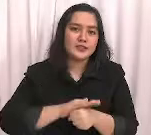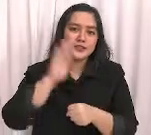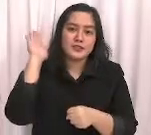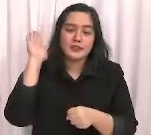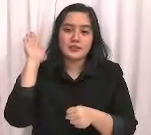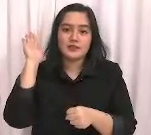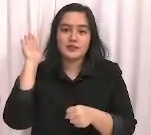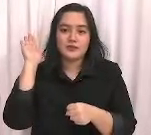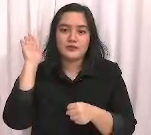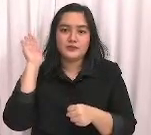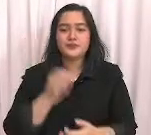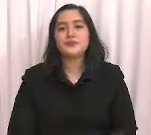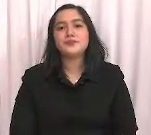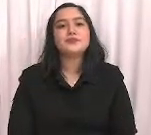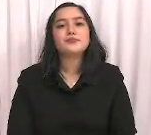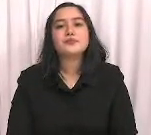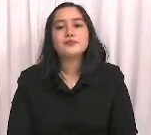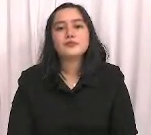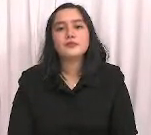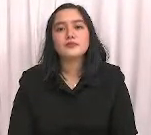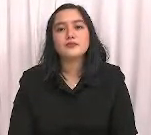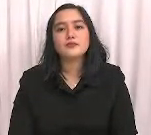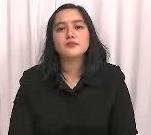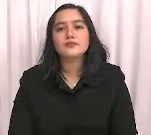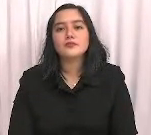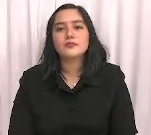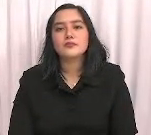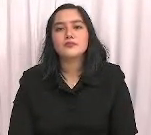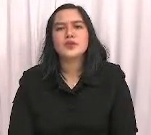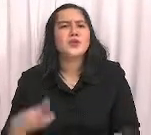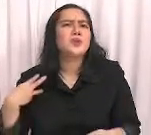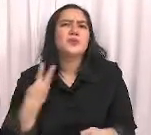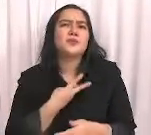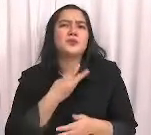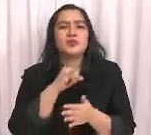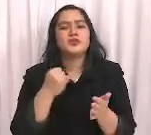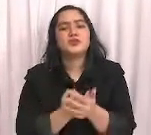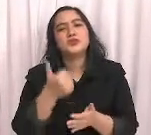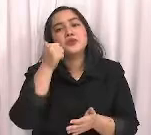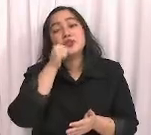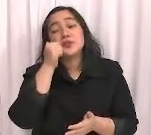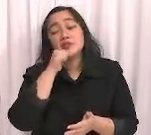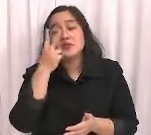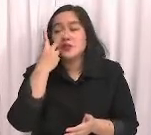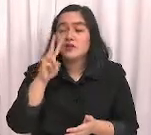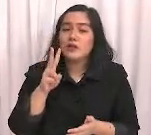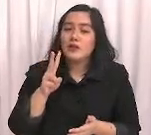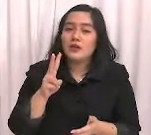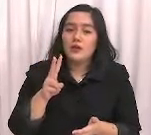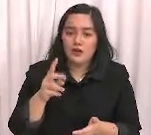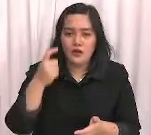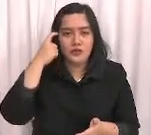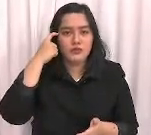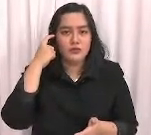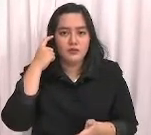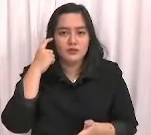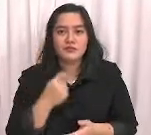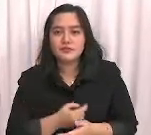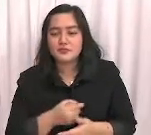see? So, kasi ang nakikita lagi natin, lalong-lalo na pag mag-asawa, pag meron ng